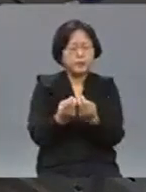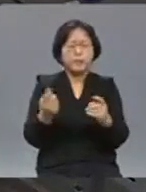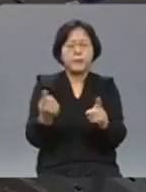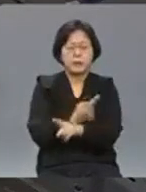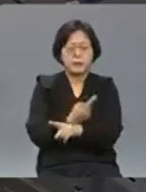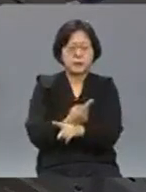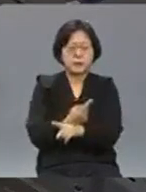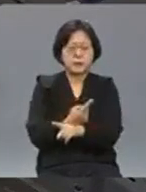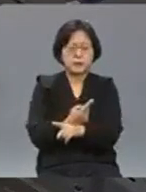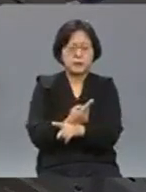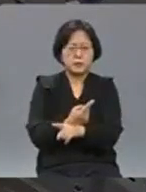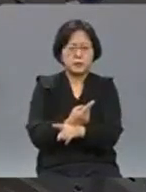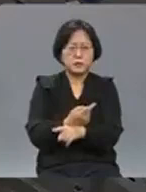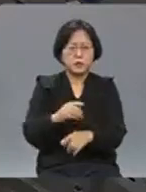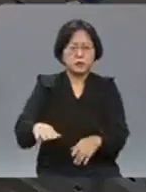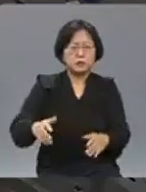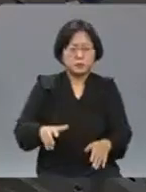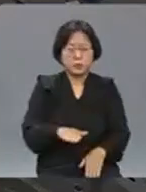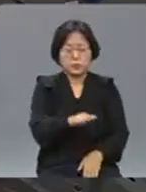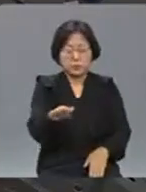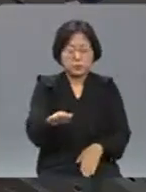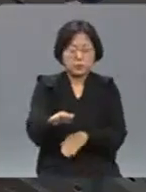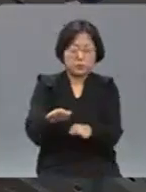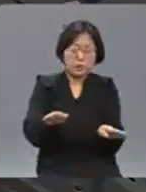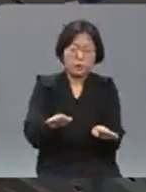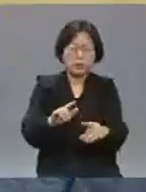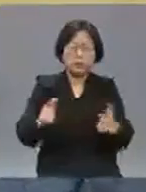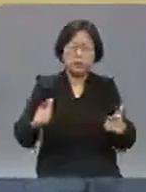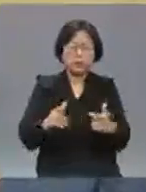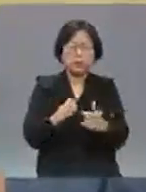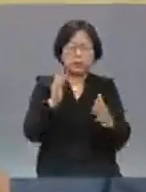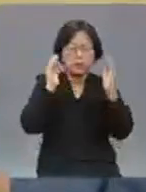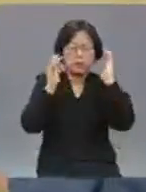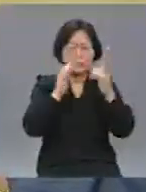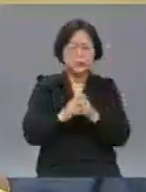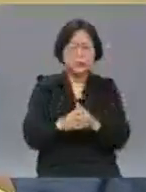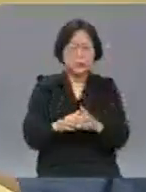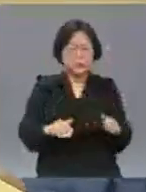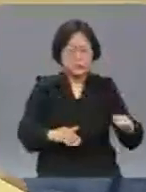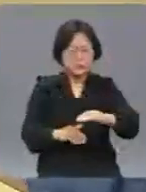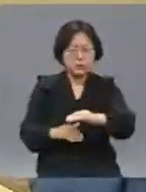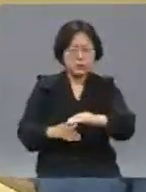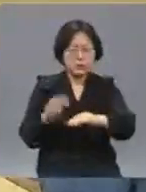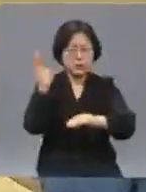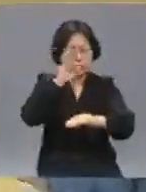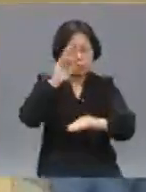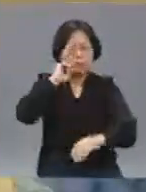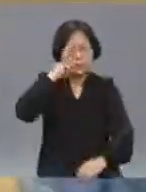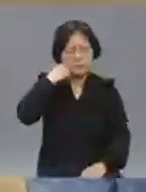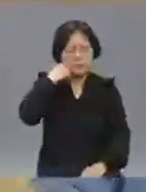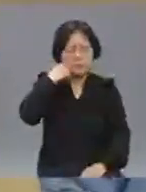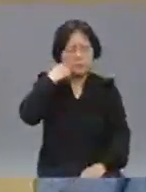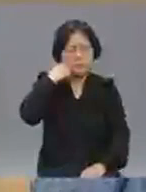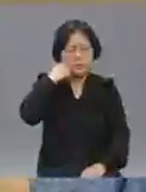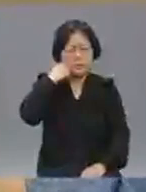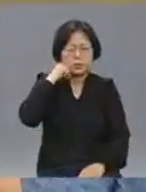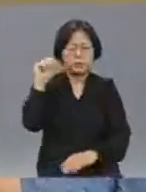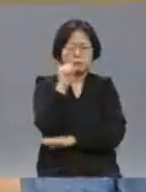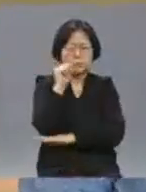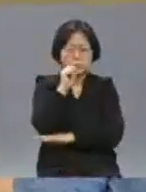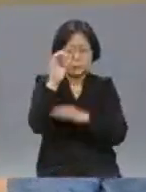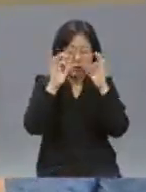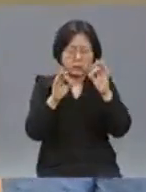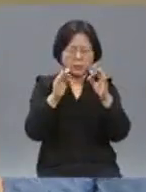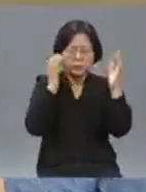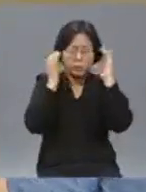바뀌었는데도 입출구 위치를 충분히 알리지 않아 빚어진 일입니다. 입구를 잘 찾지 못해서 좀 불편했던 것 같아요. 혹시 운전하면